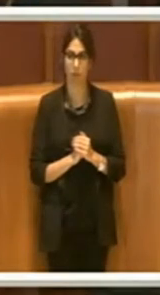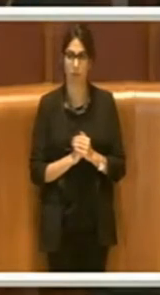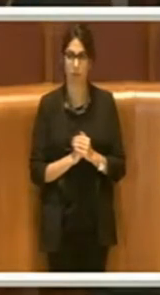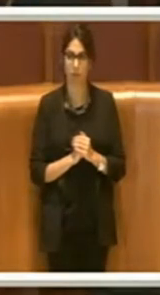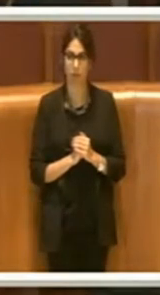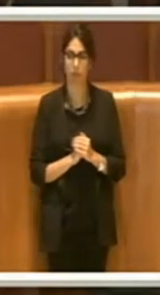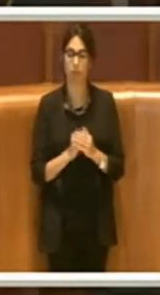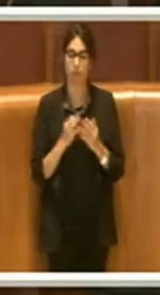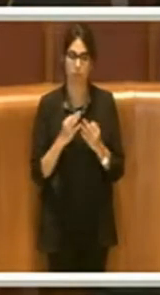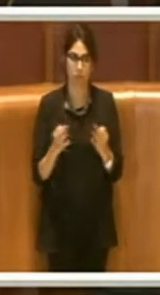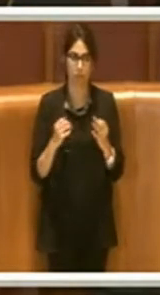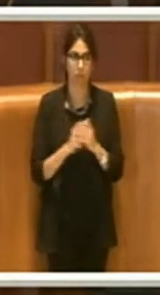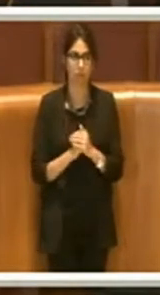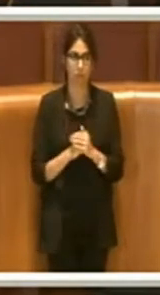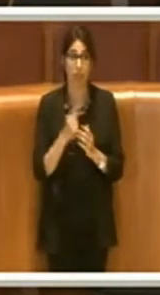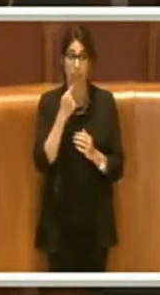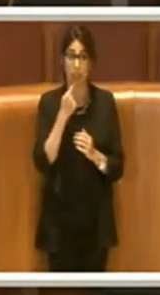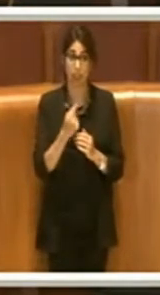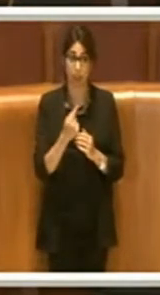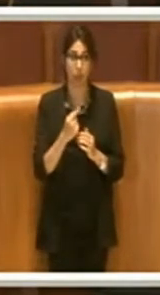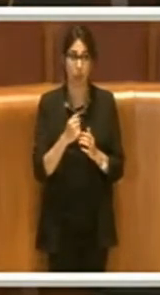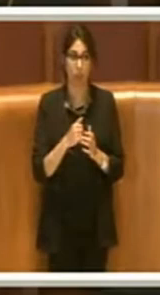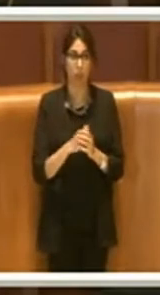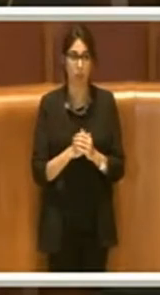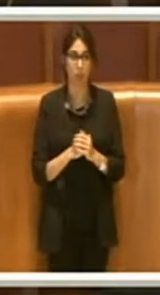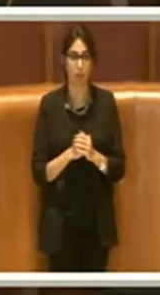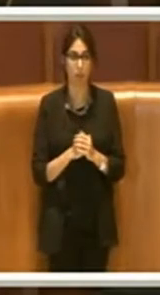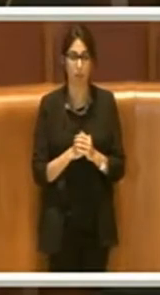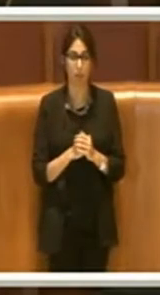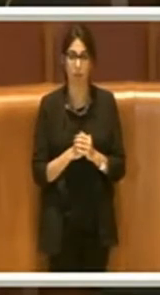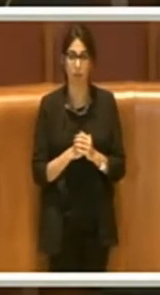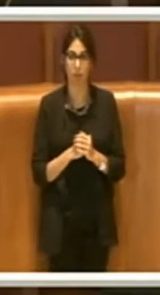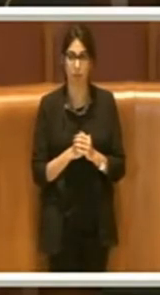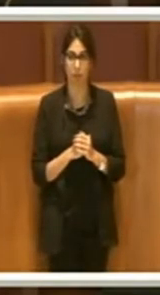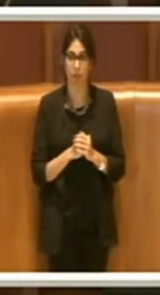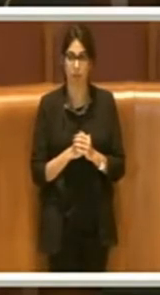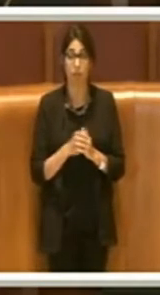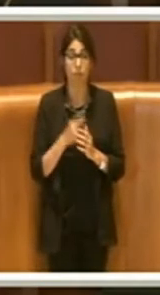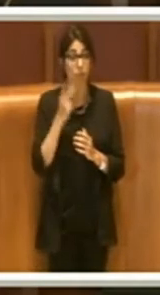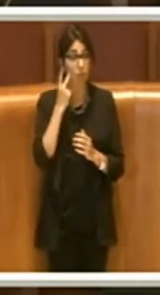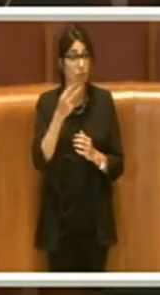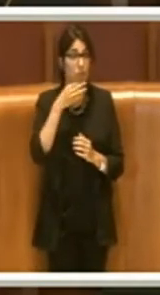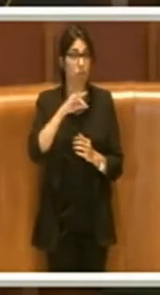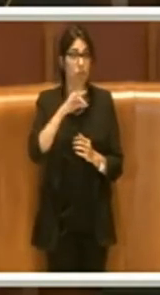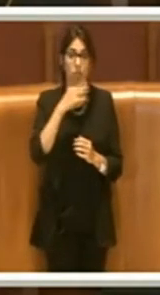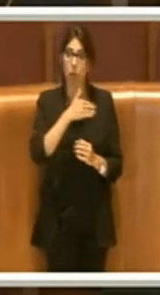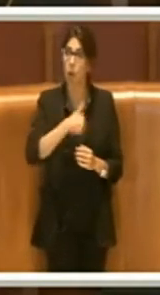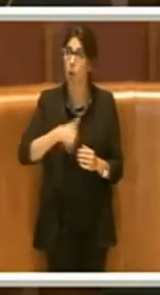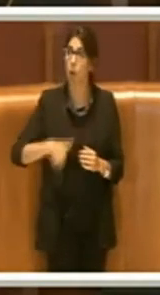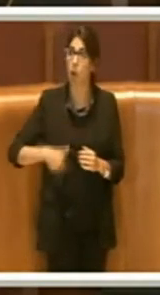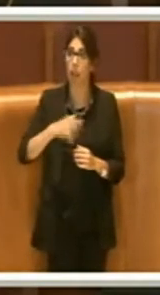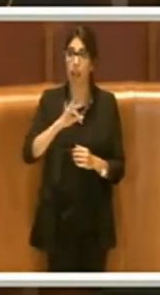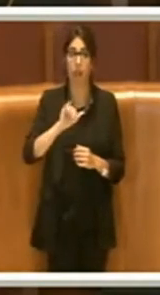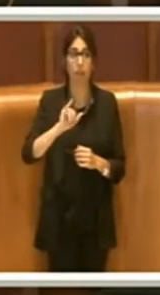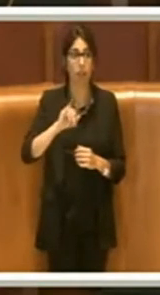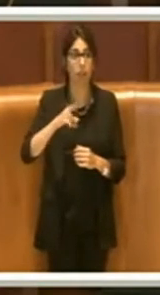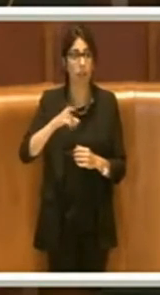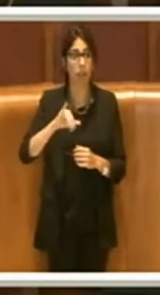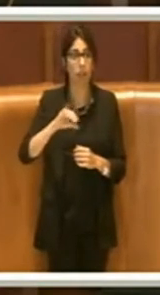Eccolo qua. No, dicevo, visto l'intervento del collega Figliomeni,